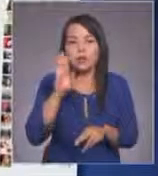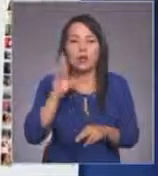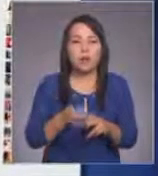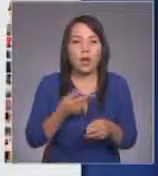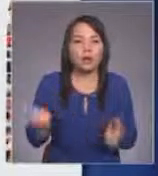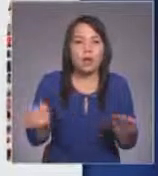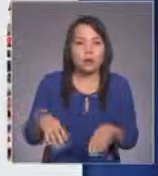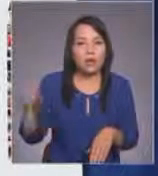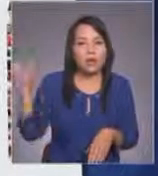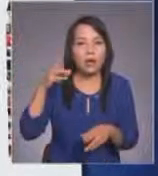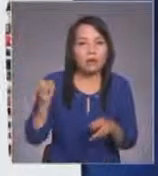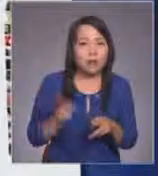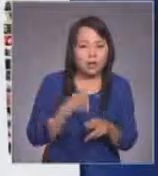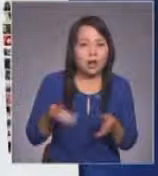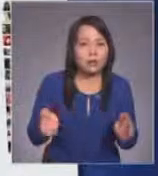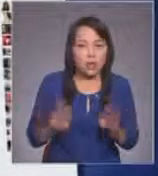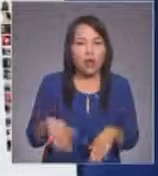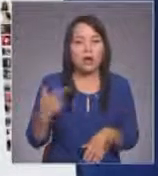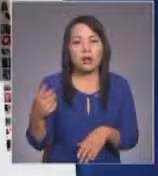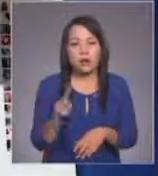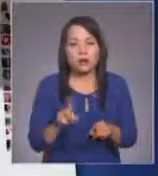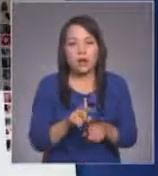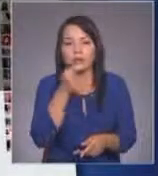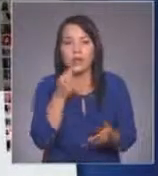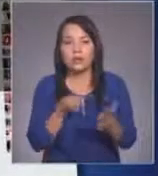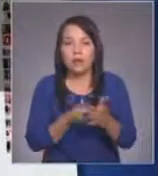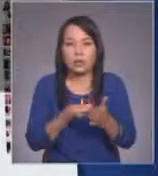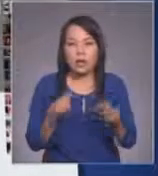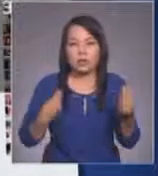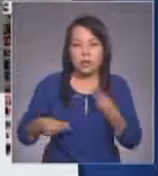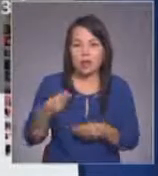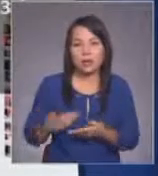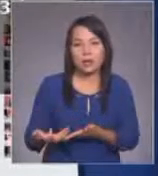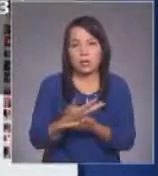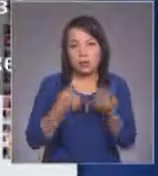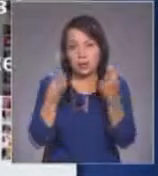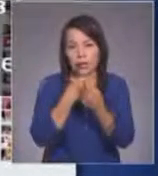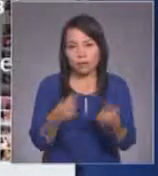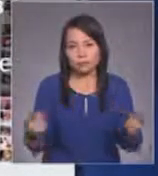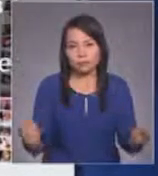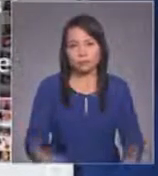жарықсыз және газсыз қалған тұрғындарға азық-түлік пен киім-кешек жинайтынын хабарлады.